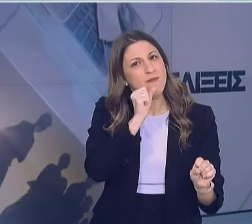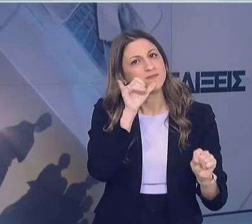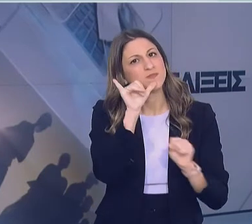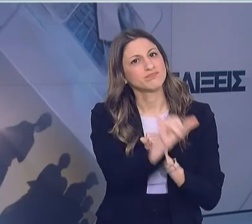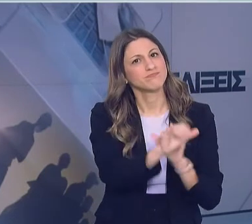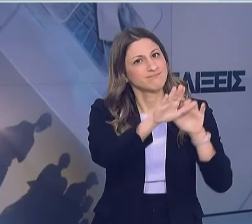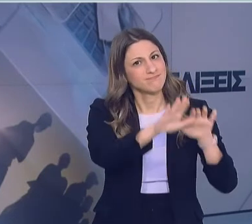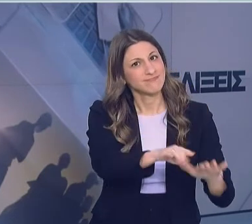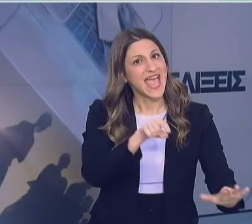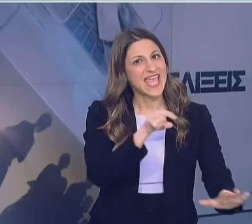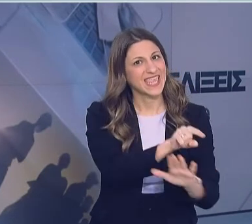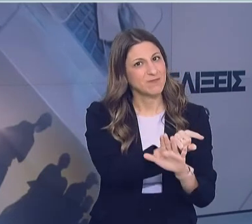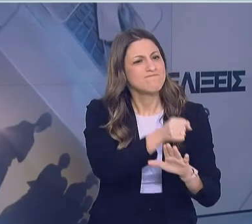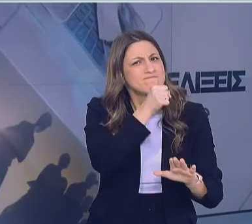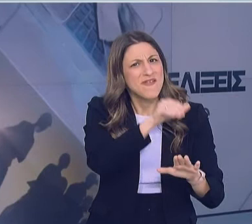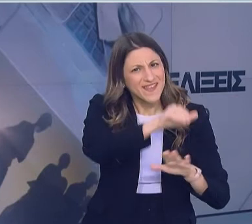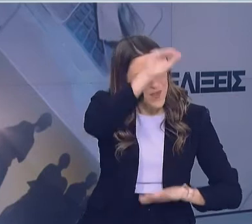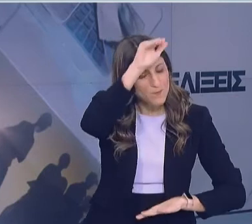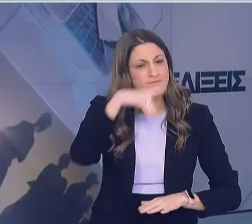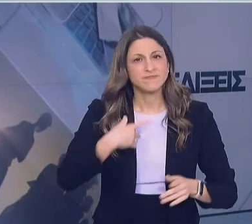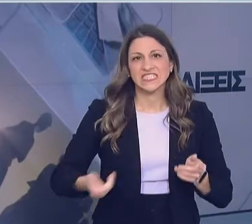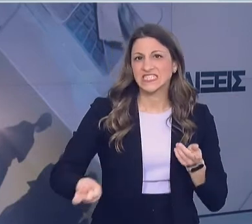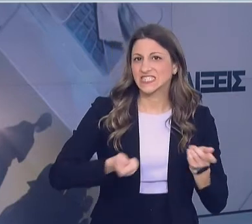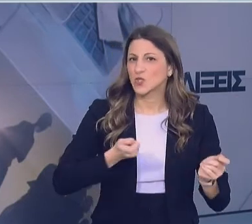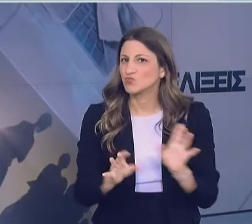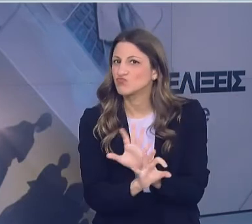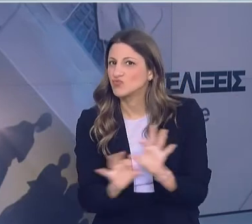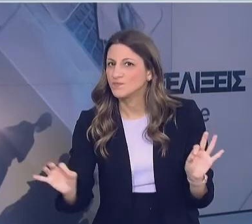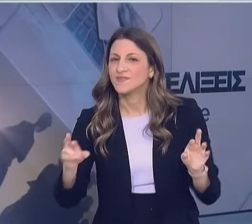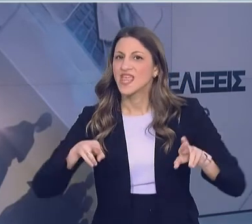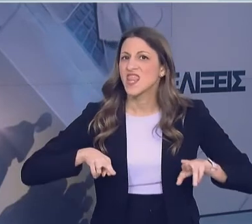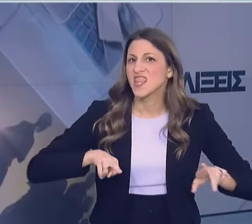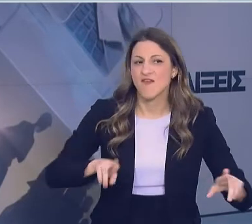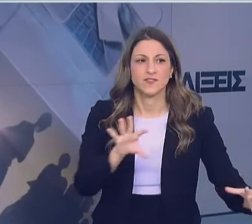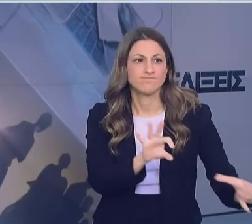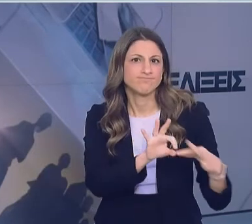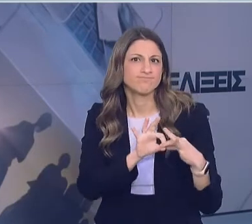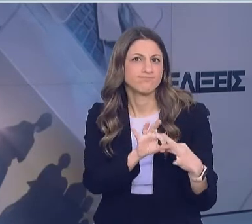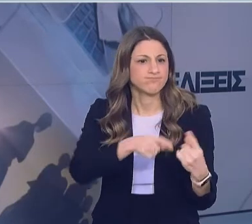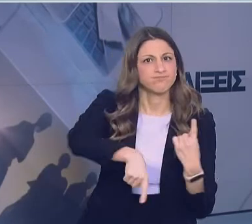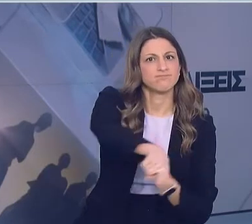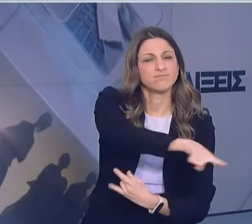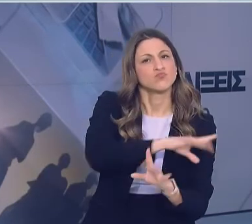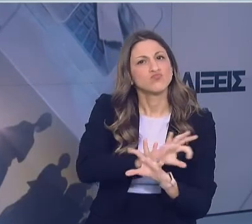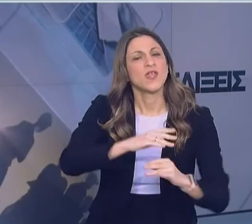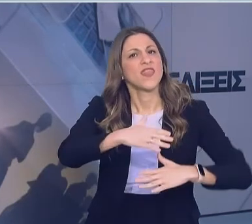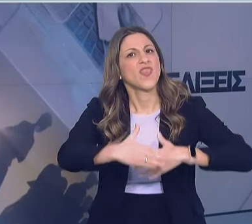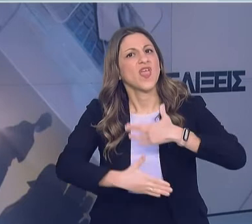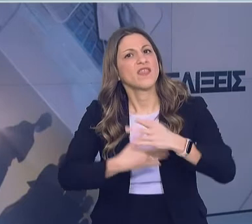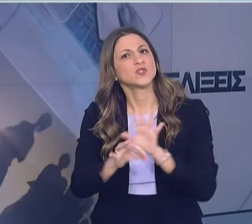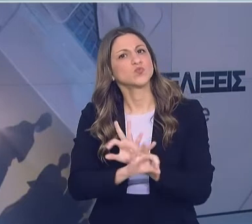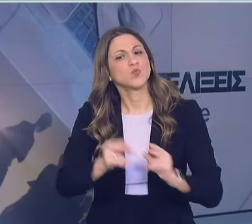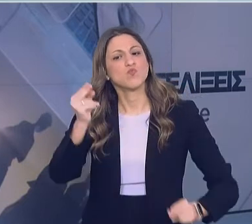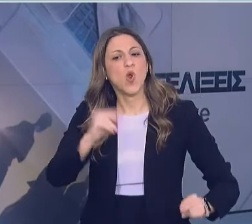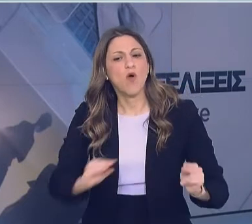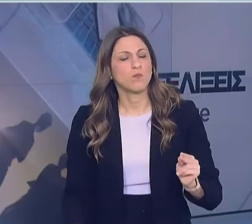εκεί. Υπήρξε εξαιρετικός συντονισμός από πλευράς διεύθυνσης του Γεροκομείου Αθηνών και η όλη διαδικασία εξελίχθηκε χωρίς